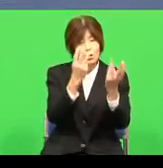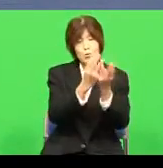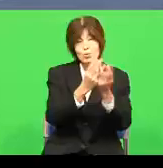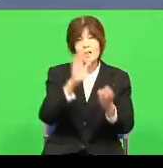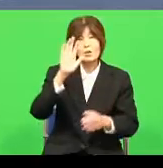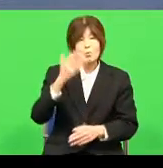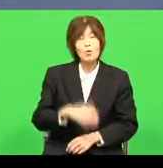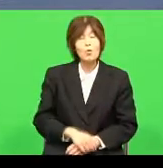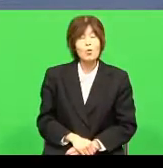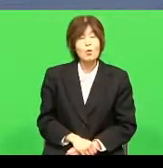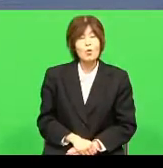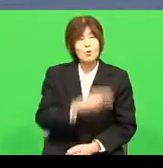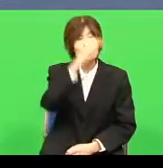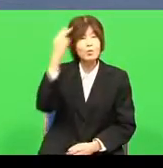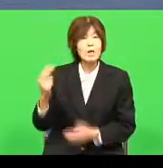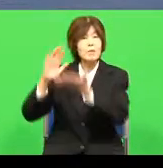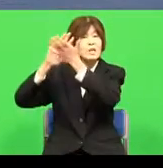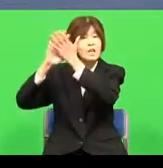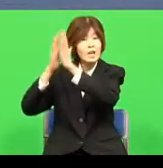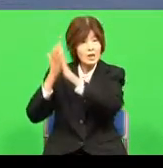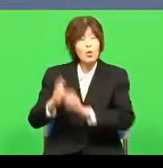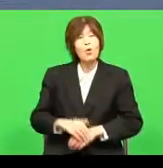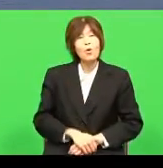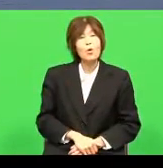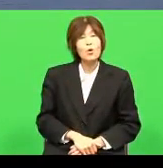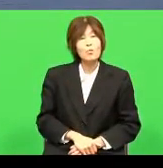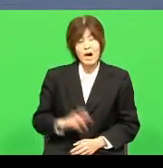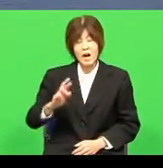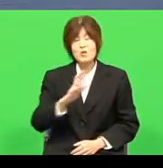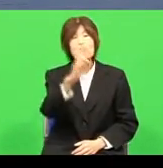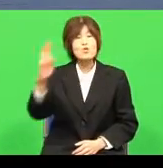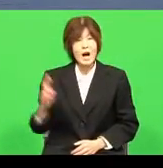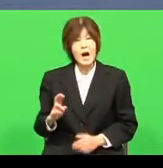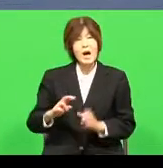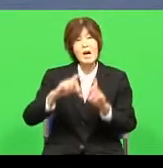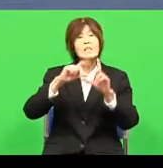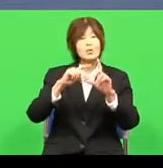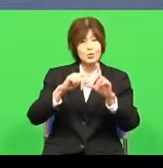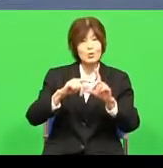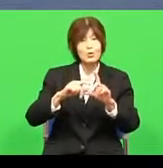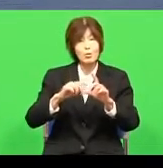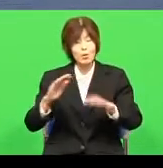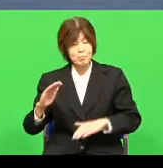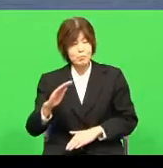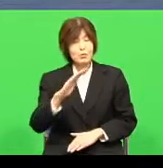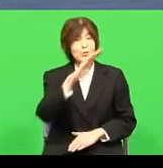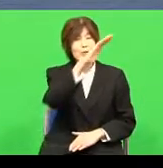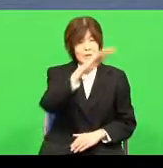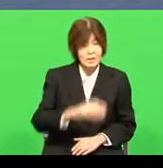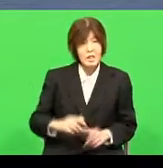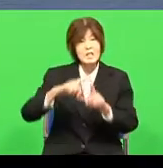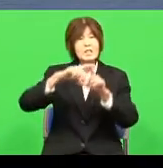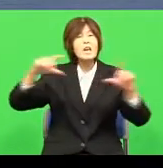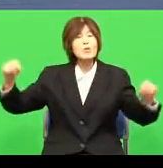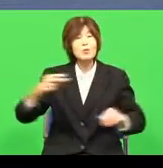数字ではありますけれども富山県へのいいまあがすごく上がってきて